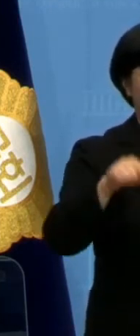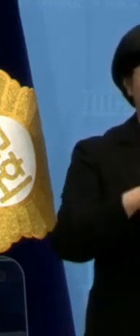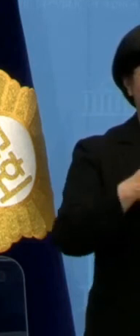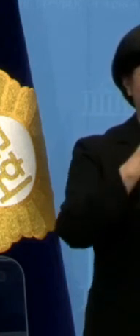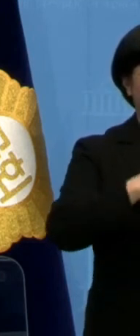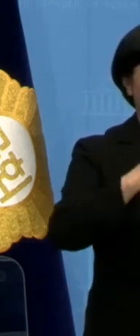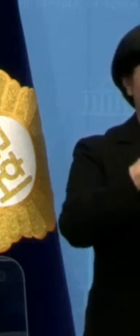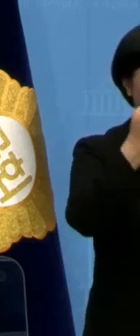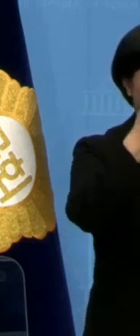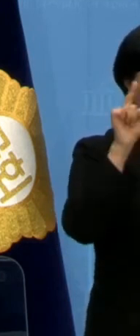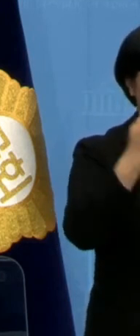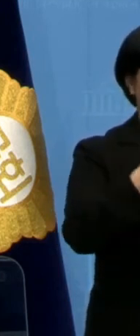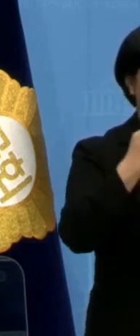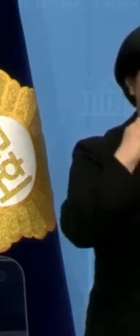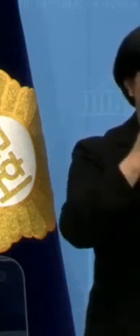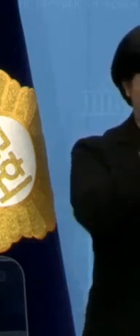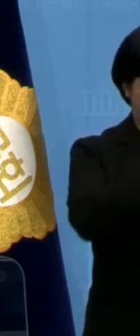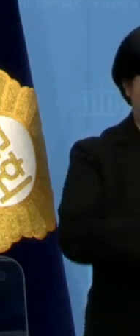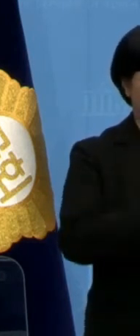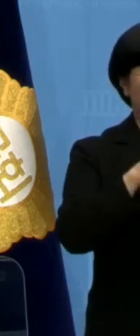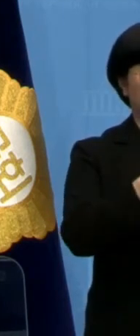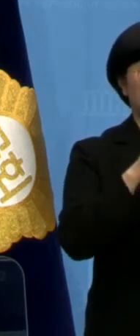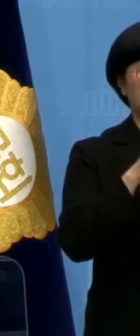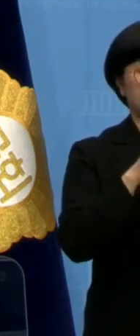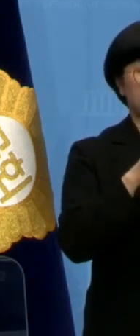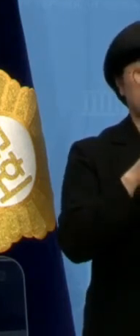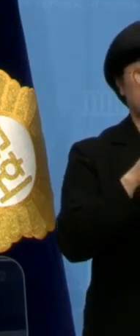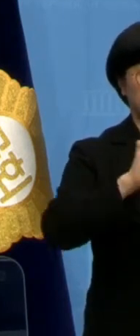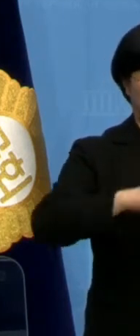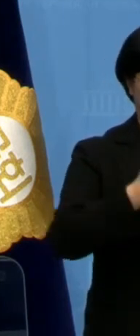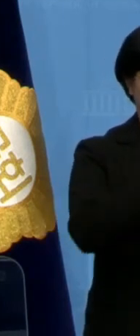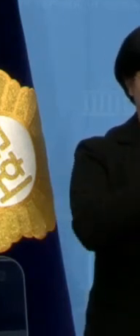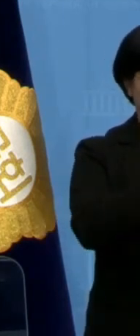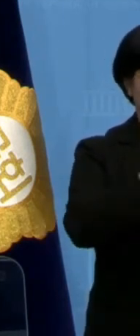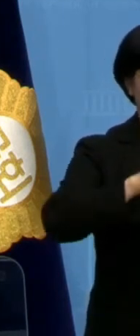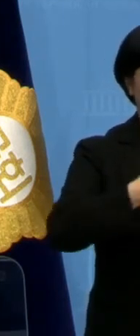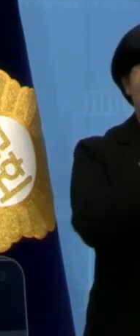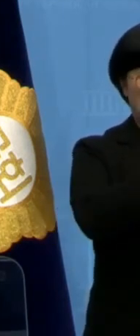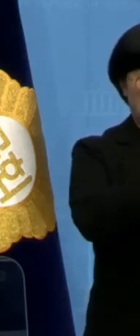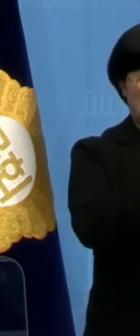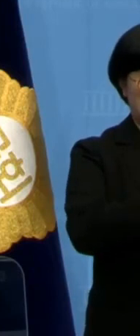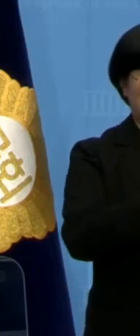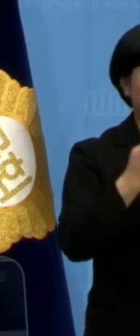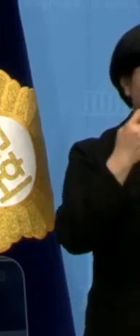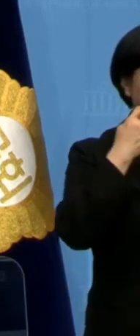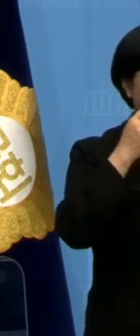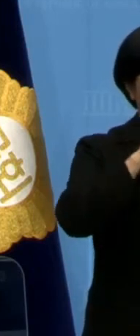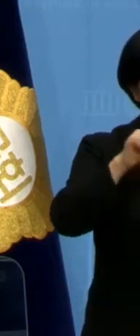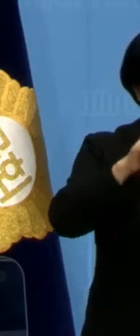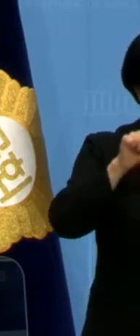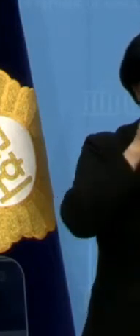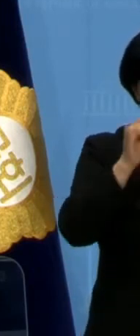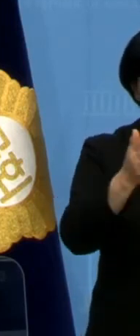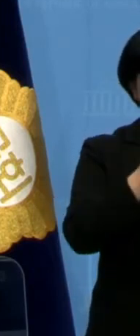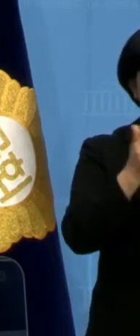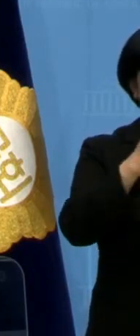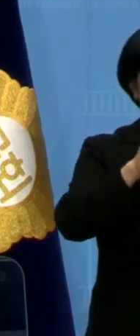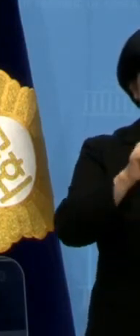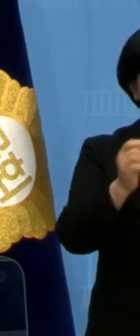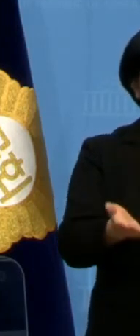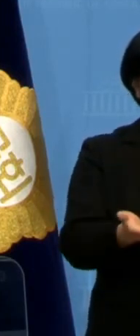등 거짓 경력을 적극 활용해 본인이 직접 자기소개서에 허위 사실을 기재하고 그 허위